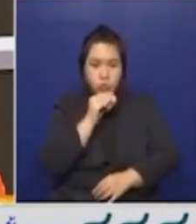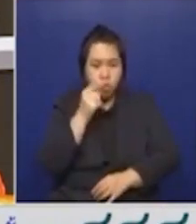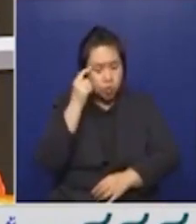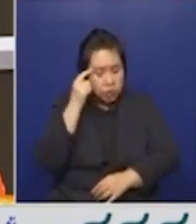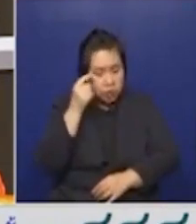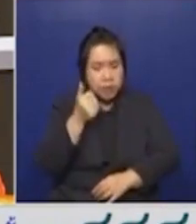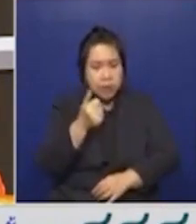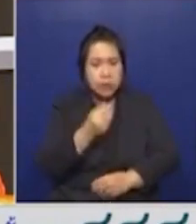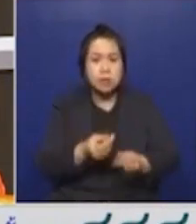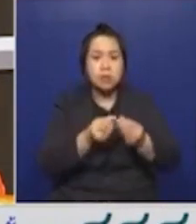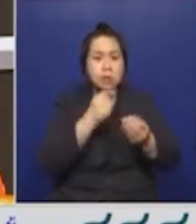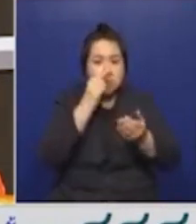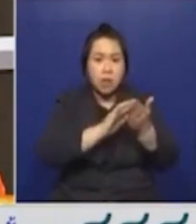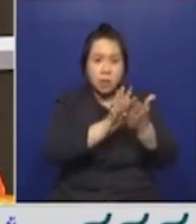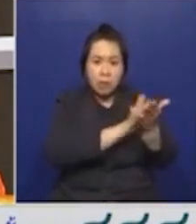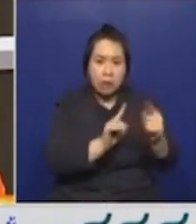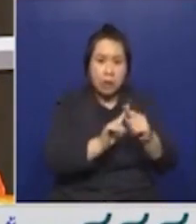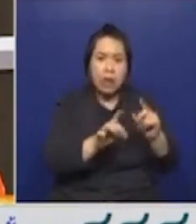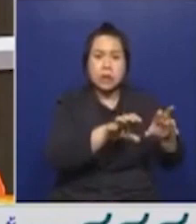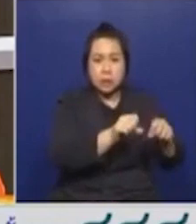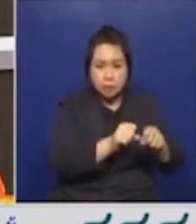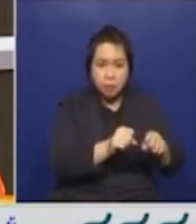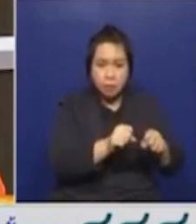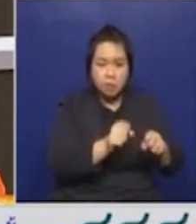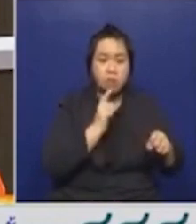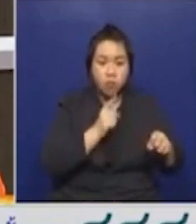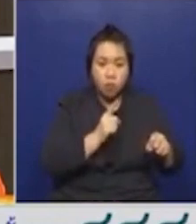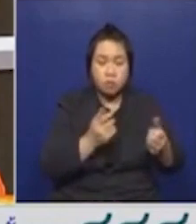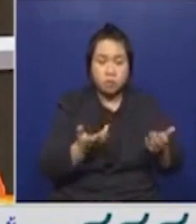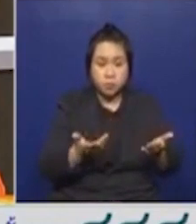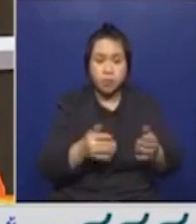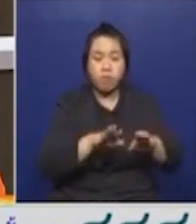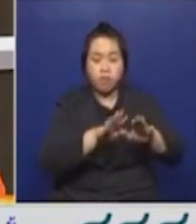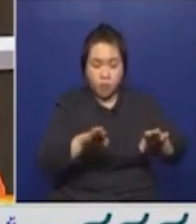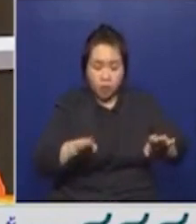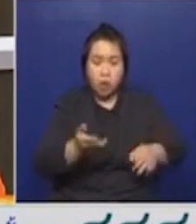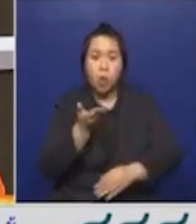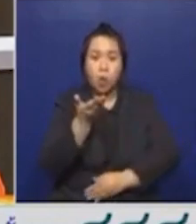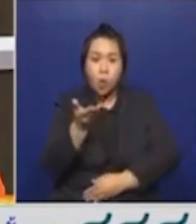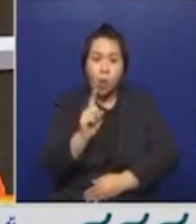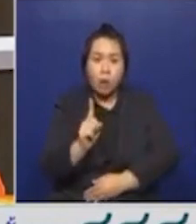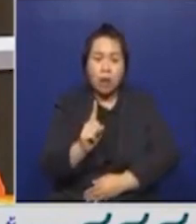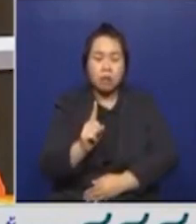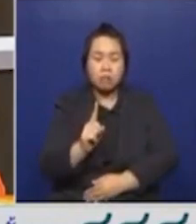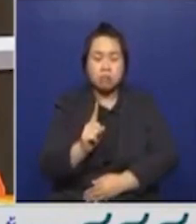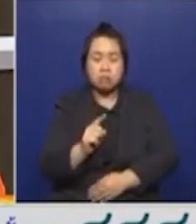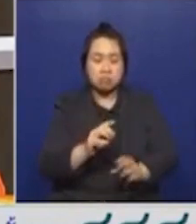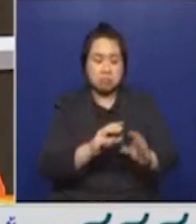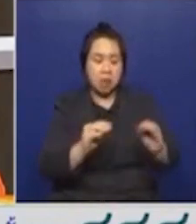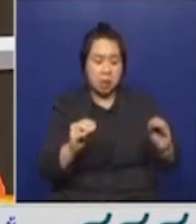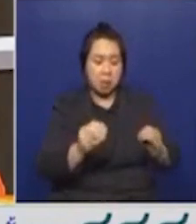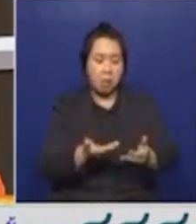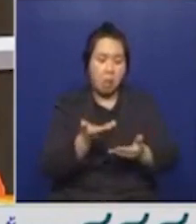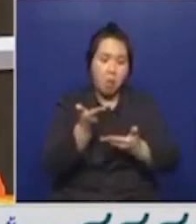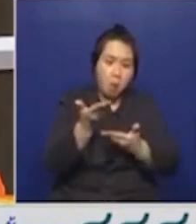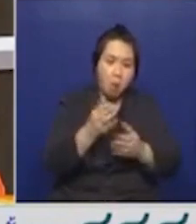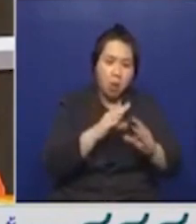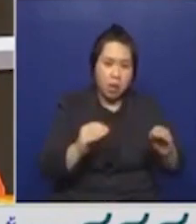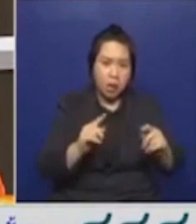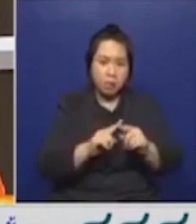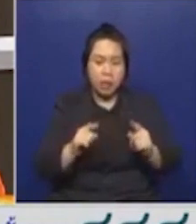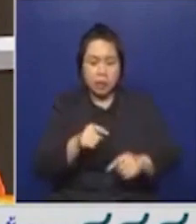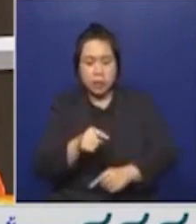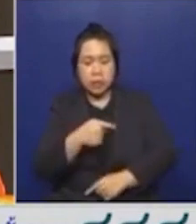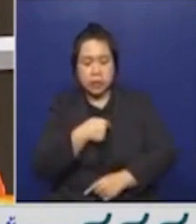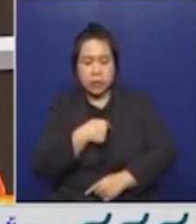แต่ก็ถูกดำเนินคดีค่ะข้อเรียกร้องของนักศึกษานะคะไม่ได้รับการตอบสนองตอนนี้พวกเขาขาดความเชื่อ